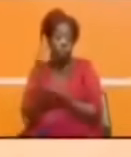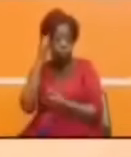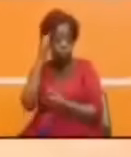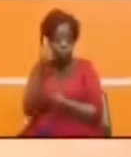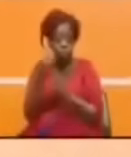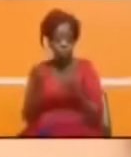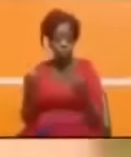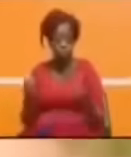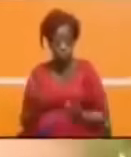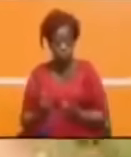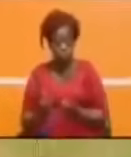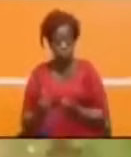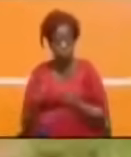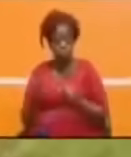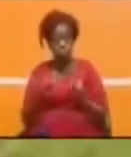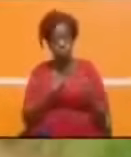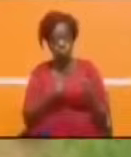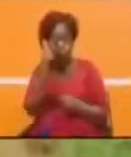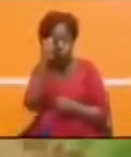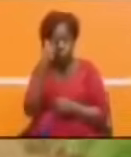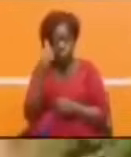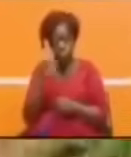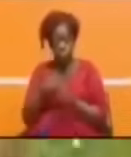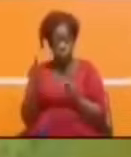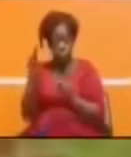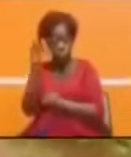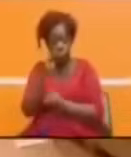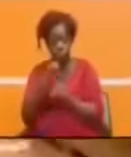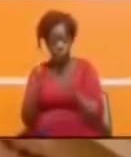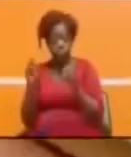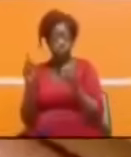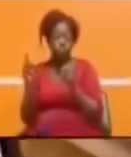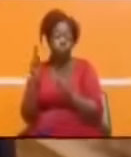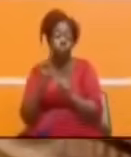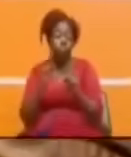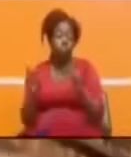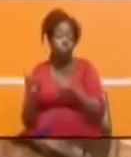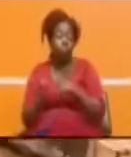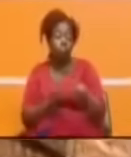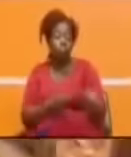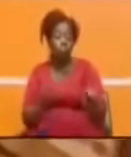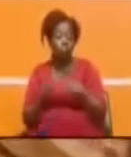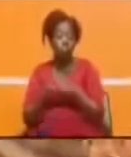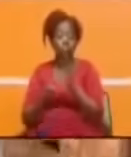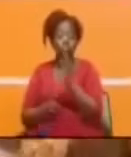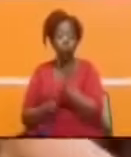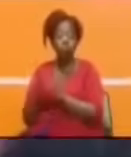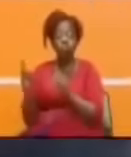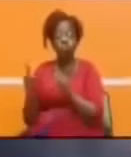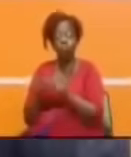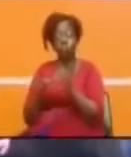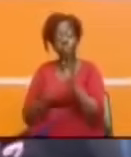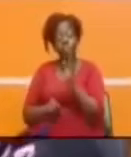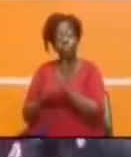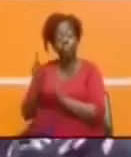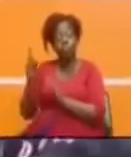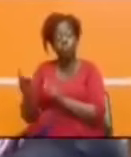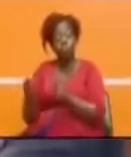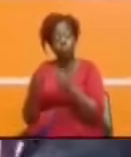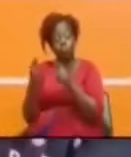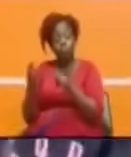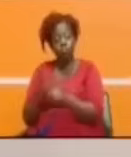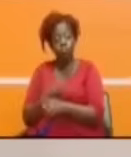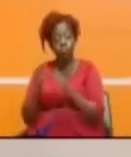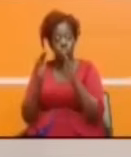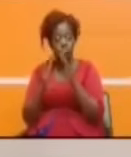abaana abamanenyeza bannaddiini nti ebyokulungunya abantu babivaako dda nga bali ku nkulaakulana ate ng'enkulaakulana etandikira